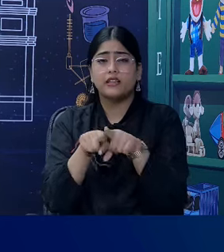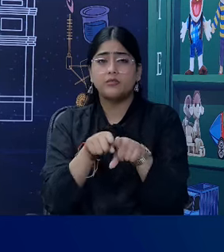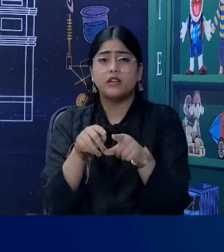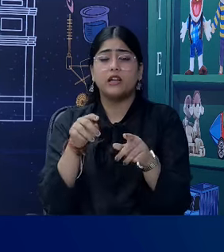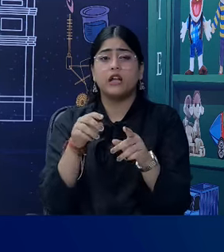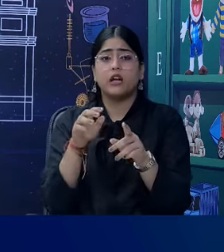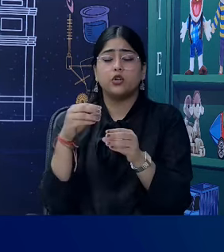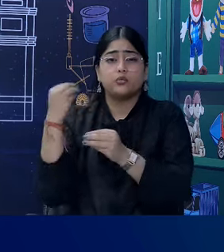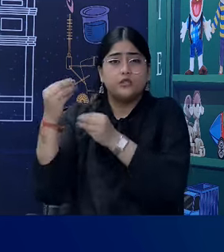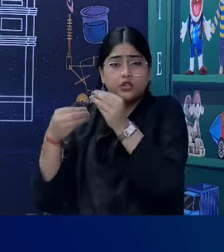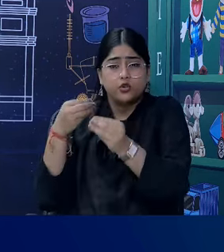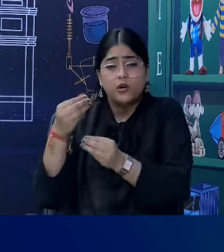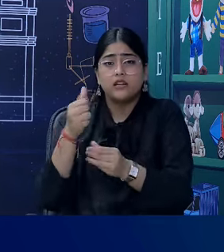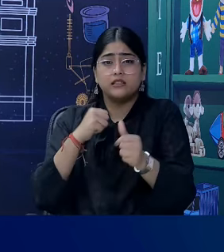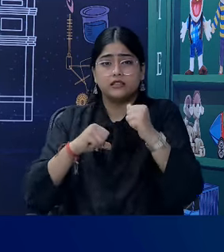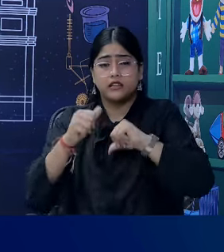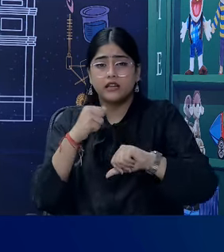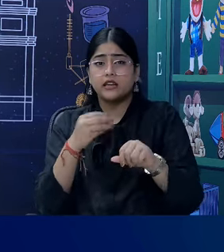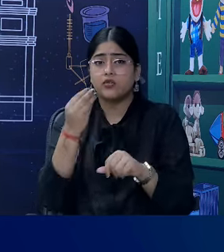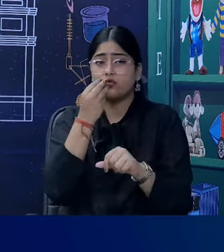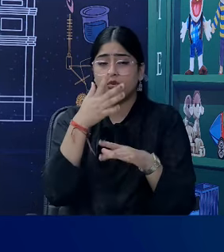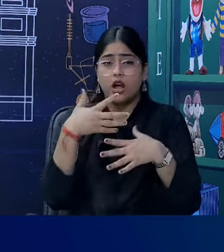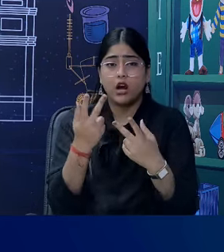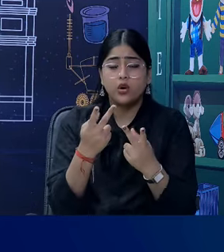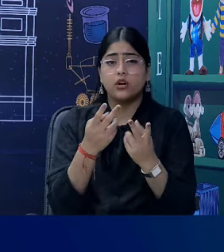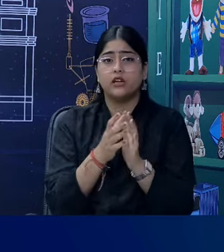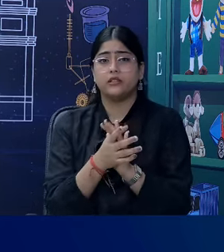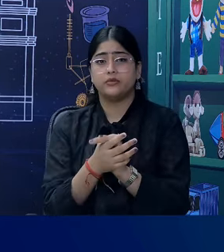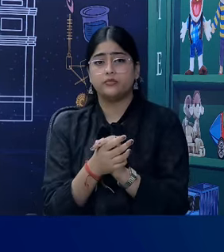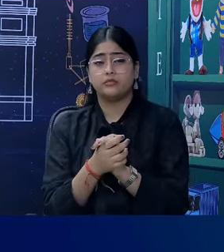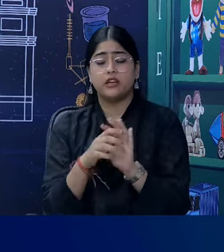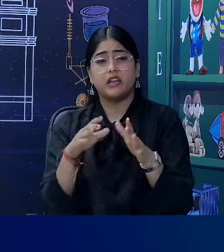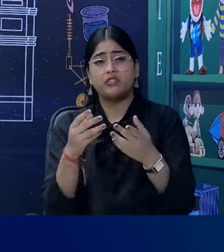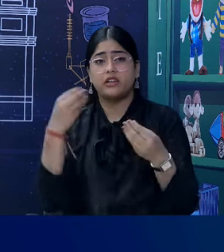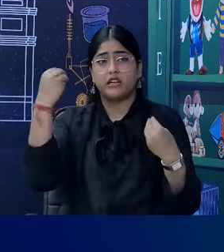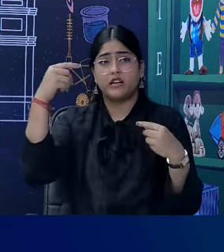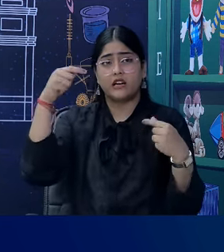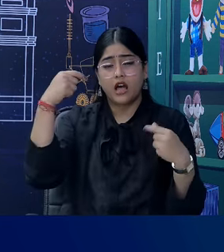रिवाज पहनावा पहनावा खानपान है ना या वहां के